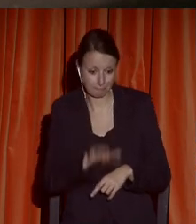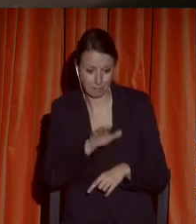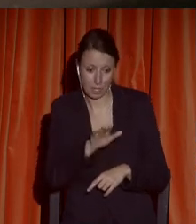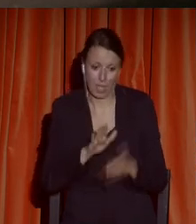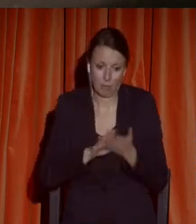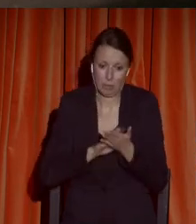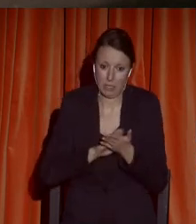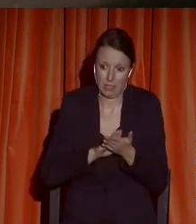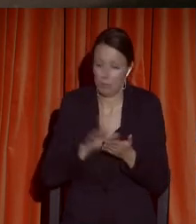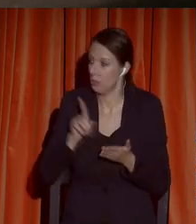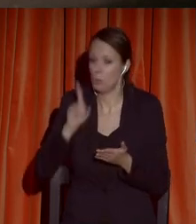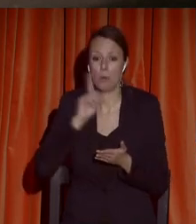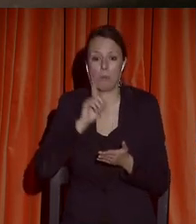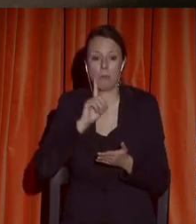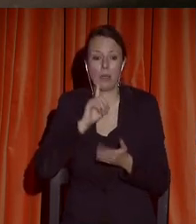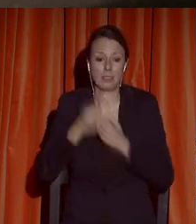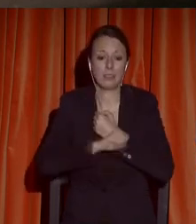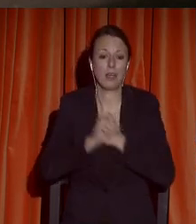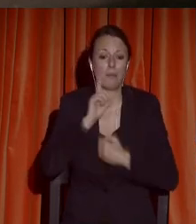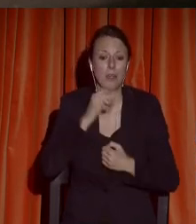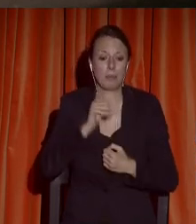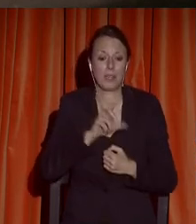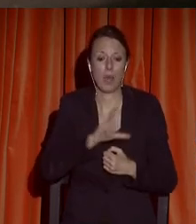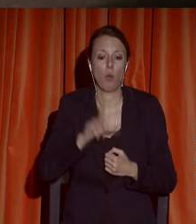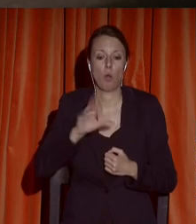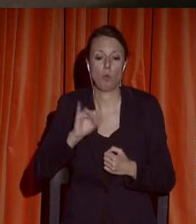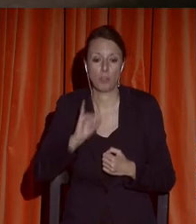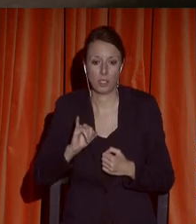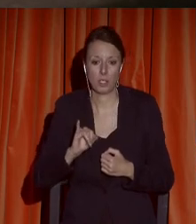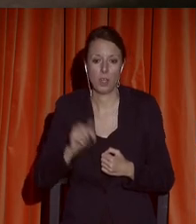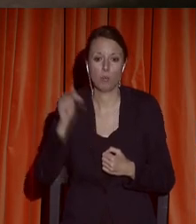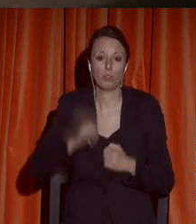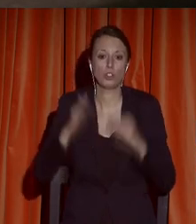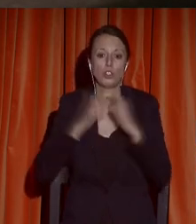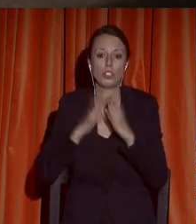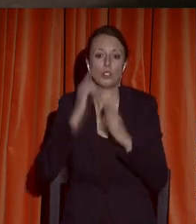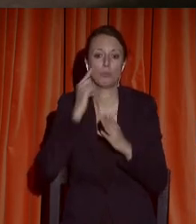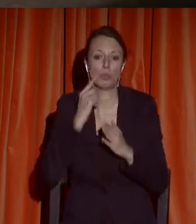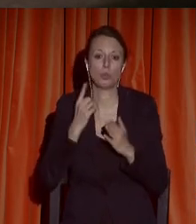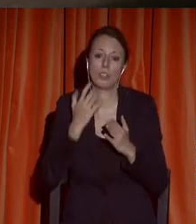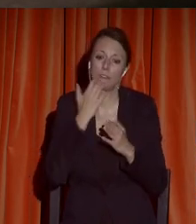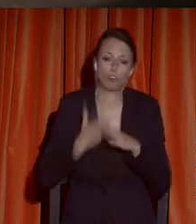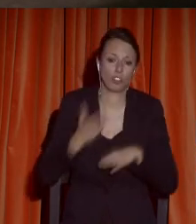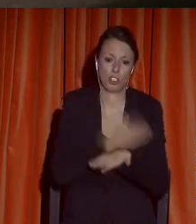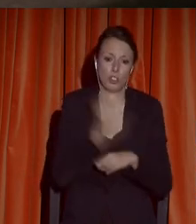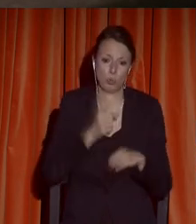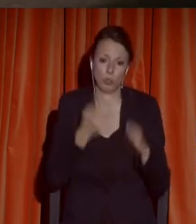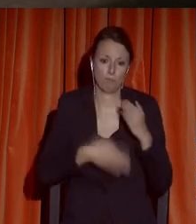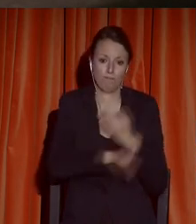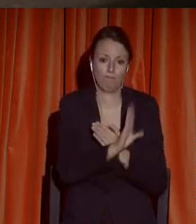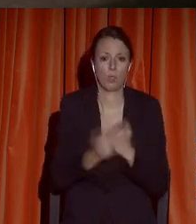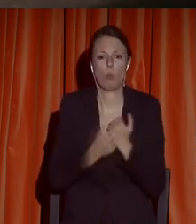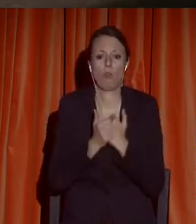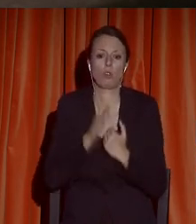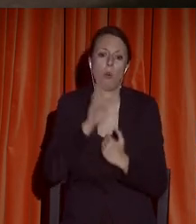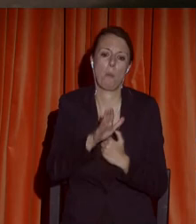w imieniu pana Michała Boniego, że będzie musiał nas 10 minut wcześniej opuścić ze względu na